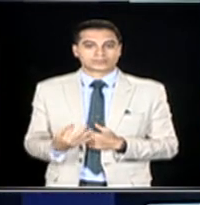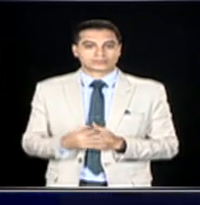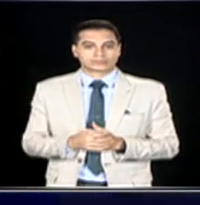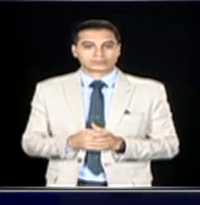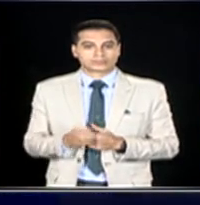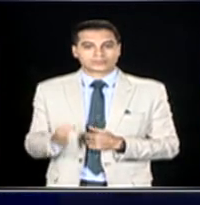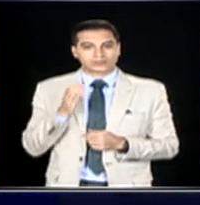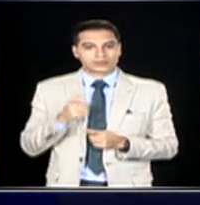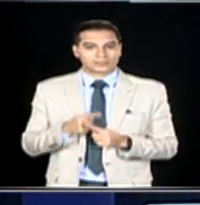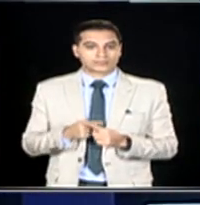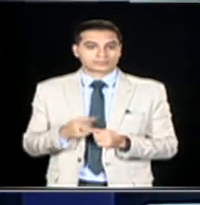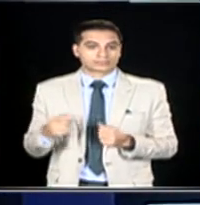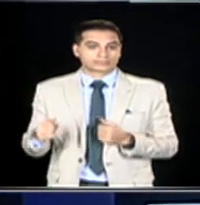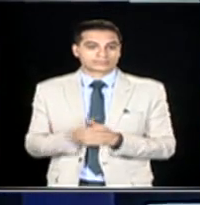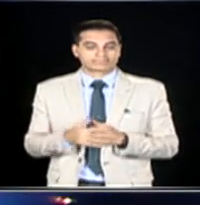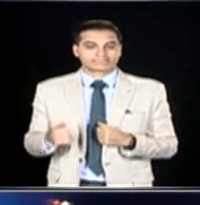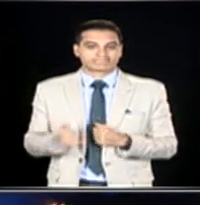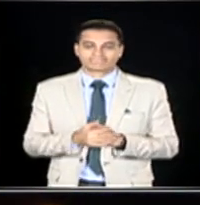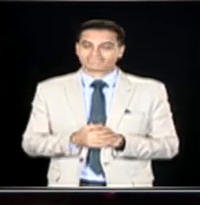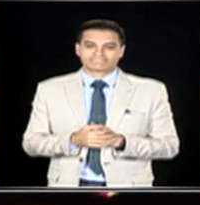31. إجابة خاطئة.